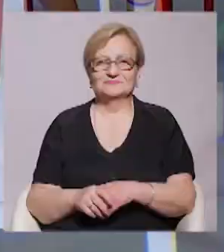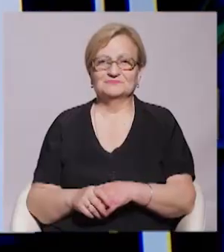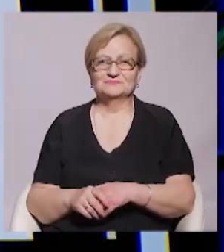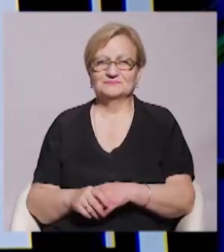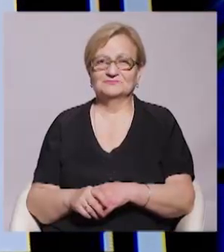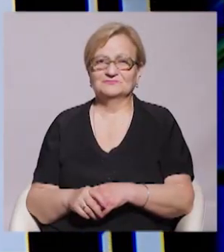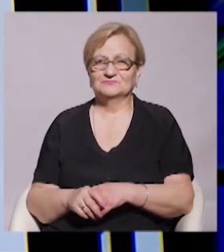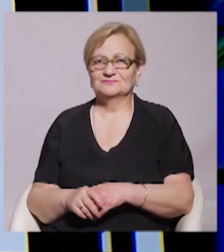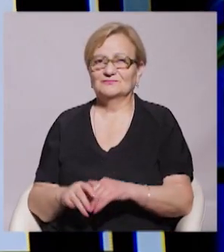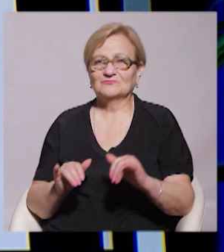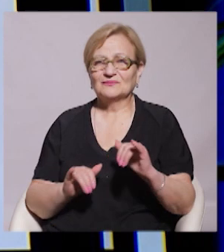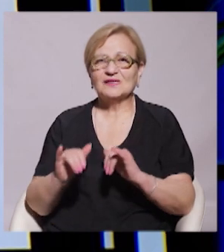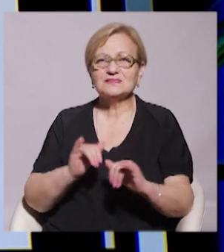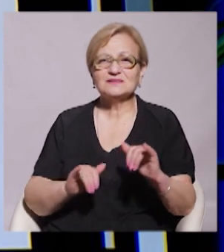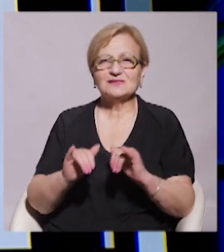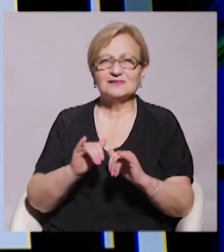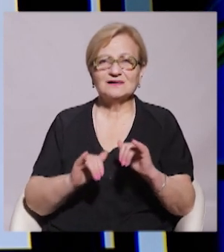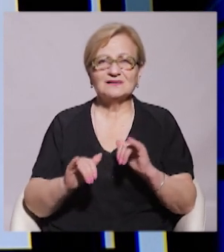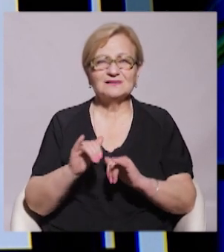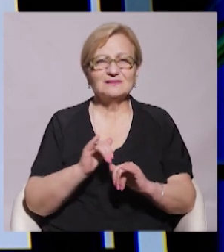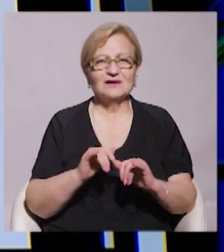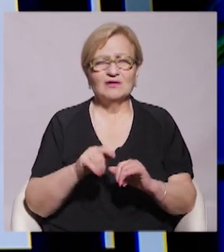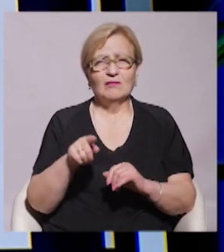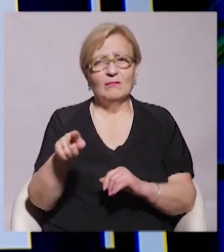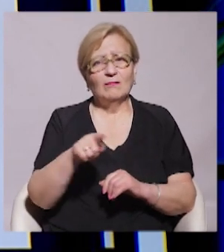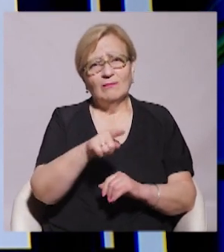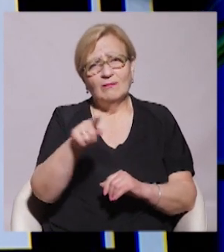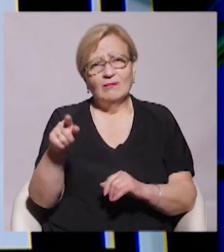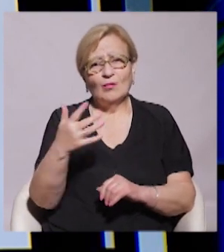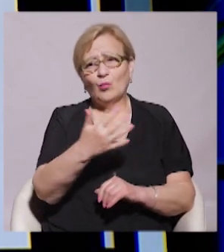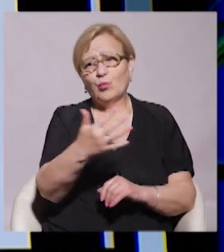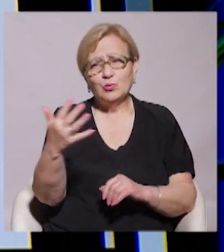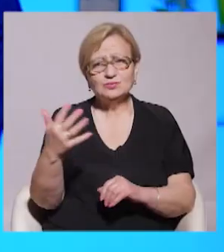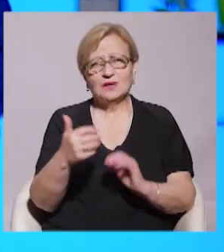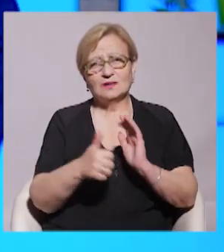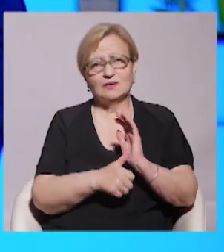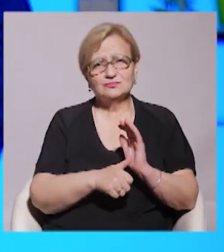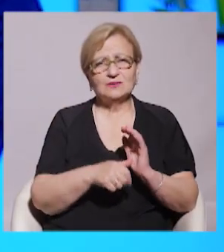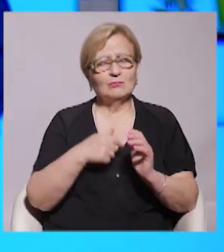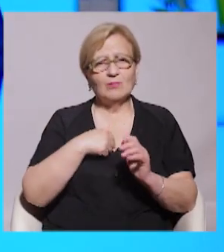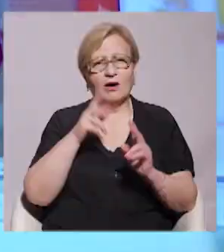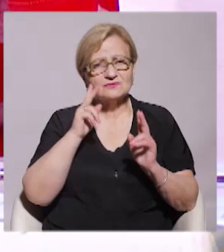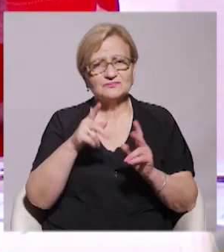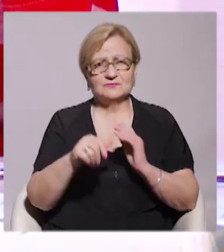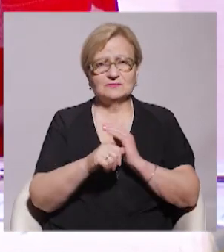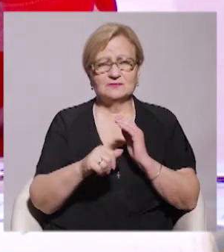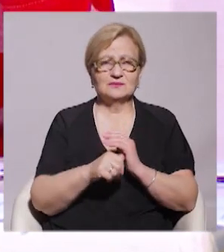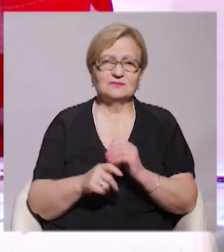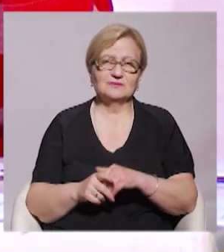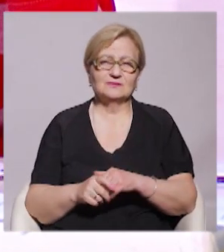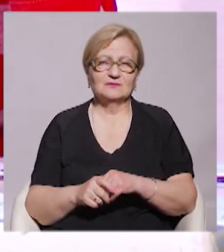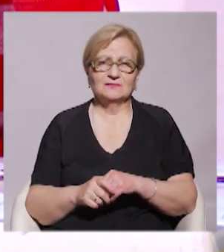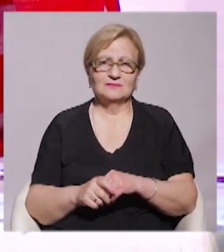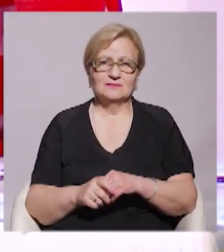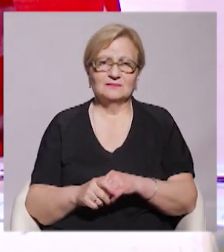საიცავიდე ვა მარტო თქვენ როგორ მე არ მინდა თქვენ როგორ გაქვთ ხუთიანები და ექვსიანები მე ხო უნდა ვიცოდე რომელია არ